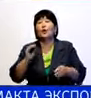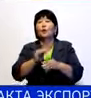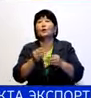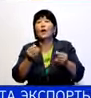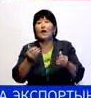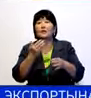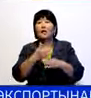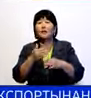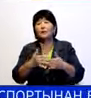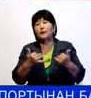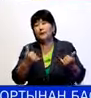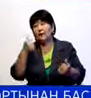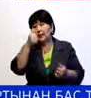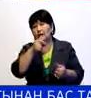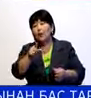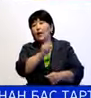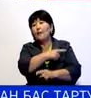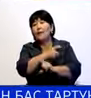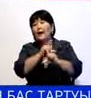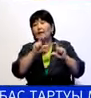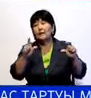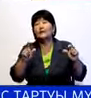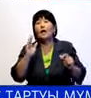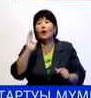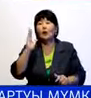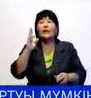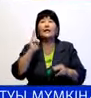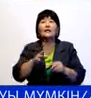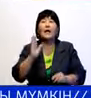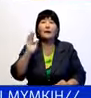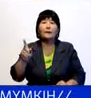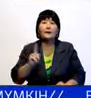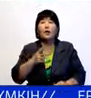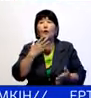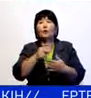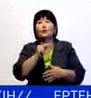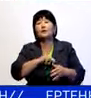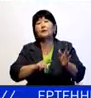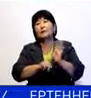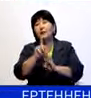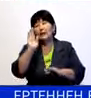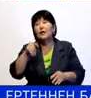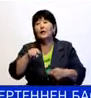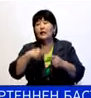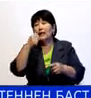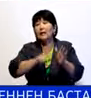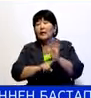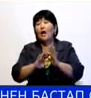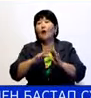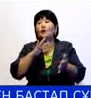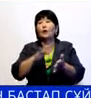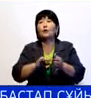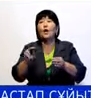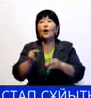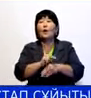бөліп осы биылғы жылы ол больницада Құдай қаласа бітеді, өз қызметін бастайды. Сондай-ақ келер жылы аудан орталығынан